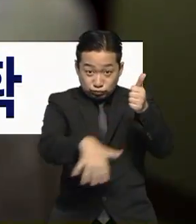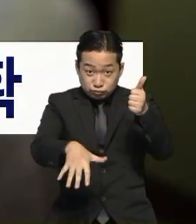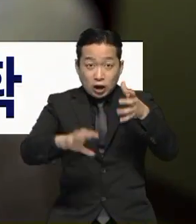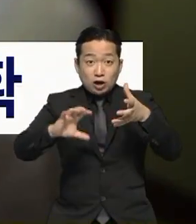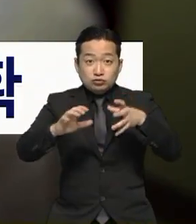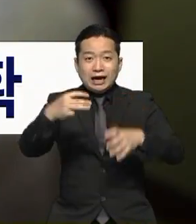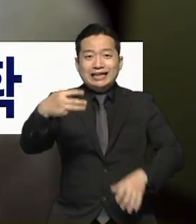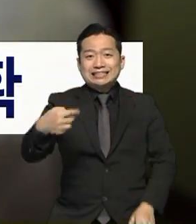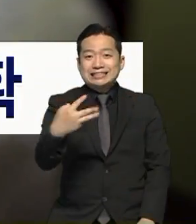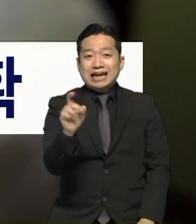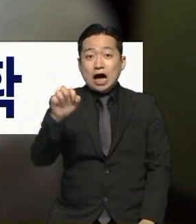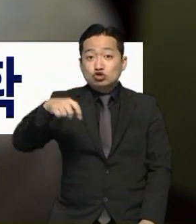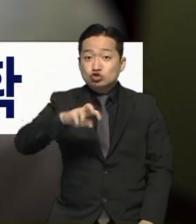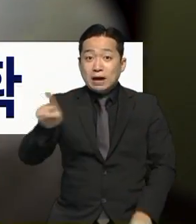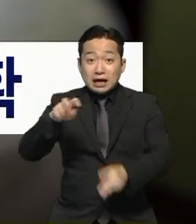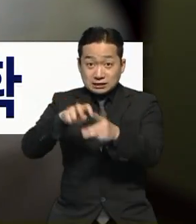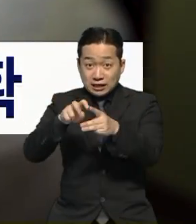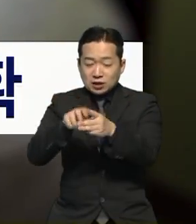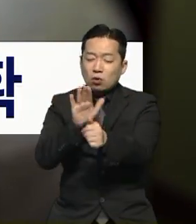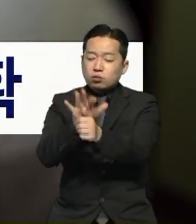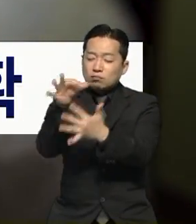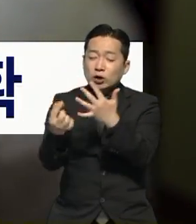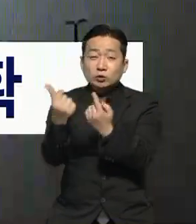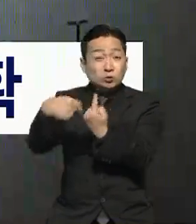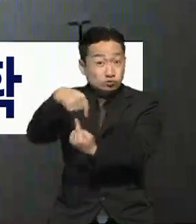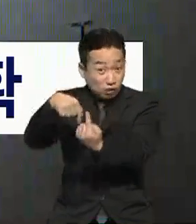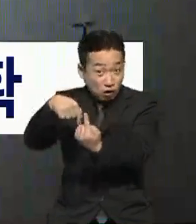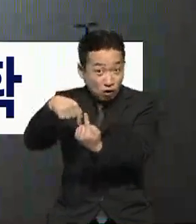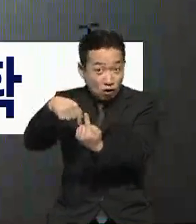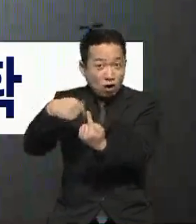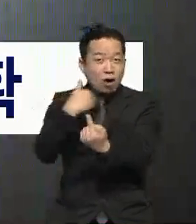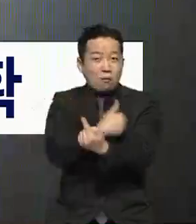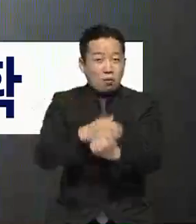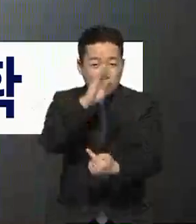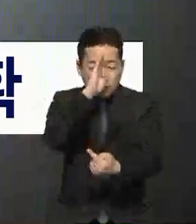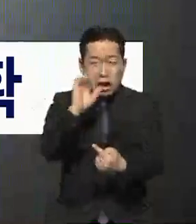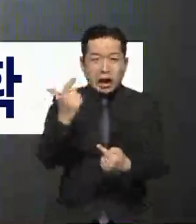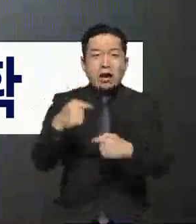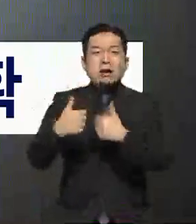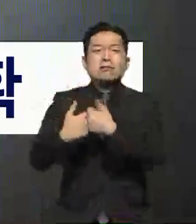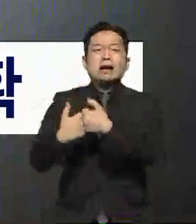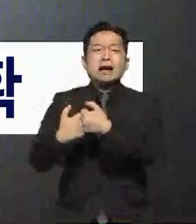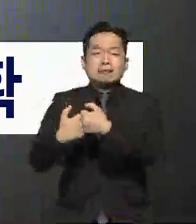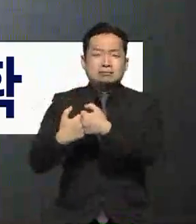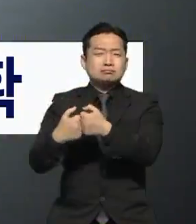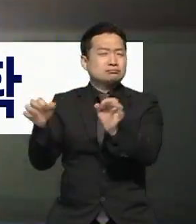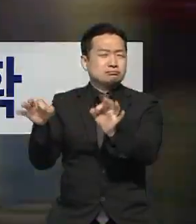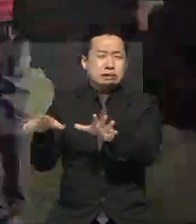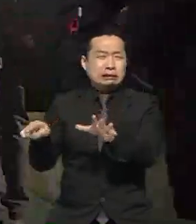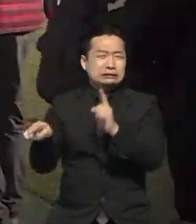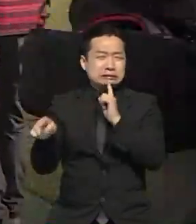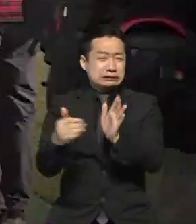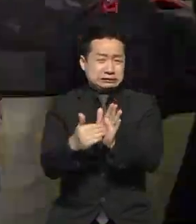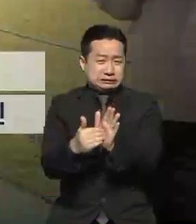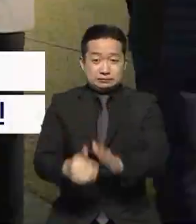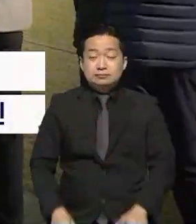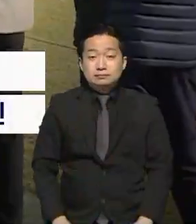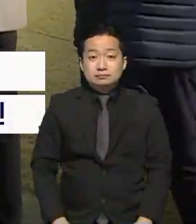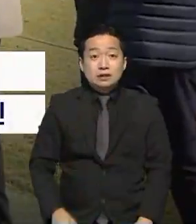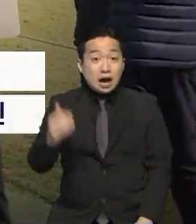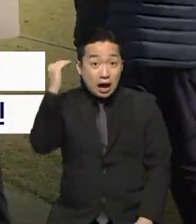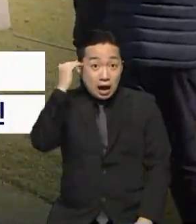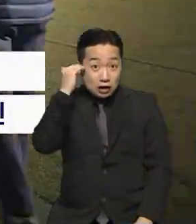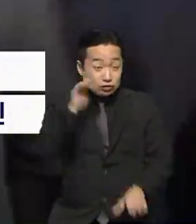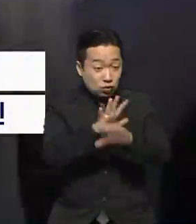등이 일부 지원 프로그램을 운영하고 있지만 신체적 후유증이 아닌 심리 상담 수준에 머물러 있습니다. 국내